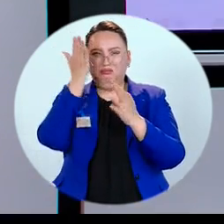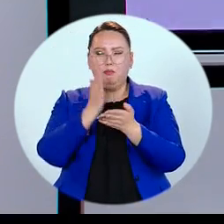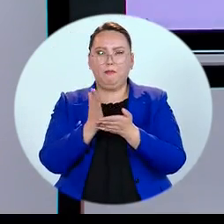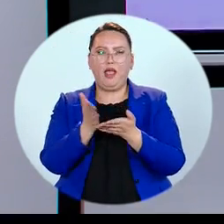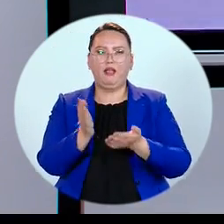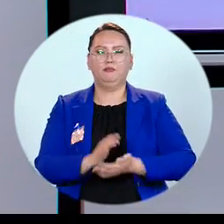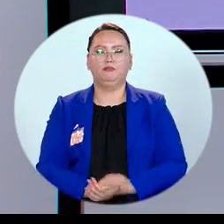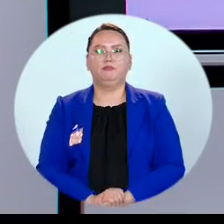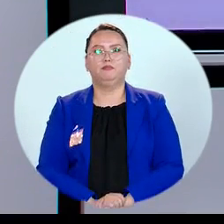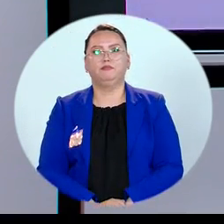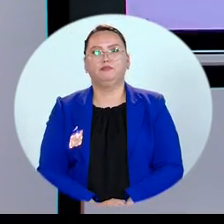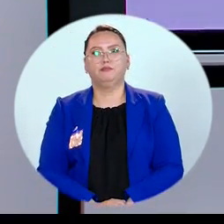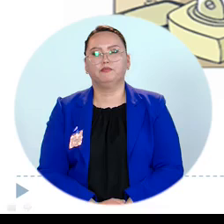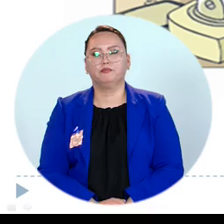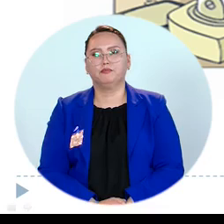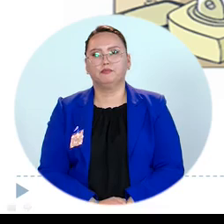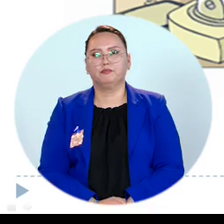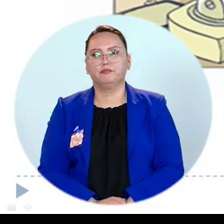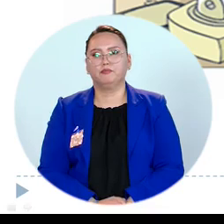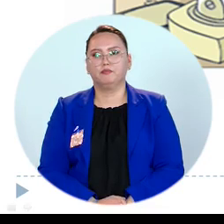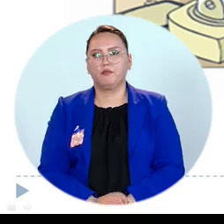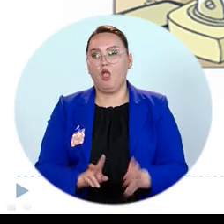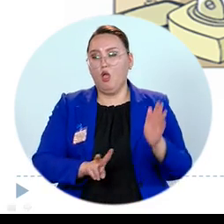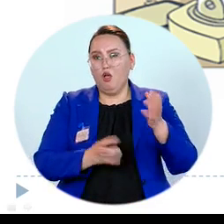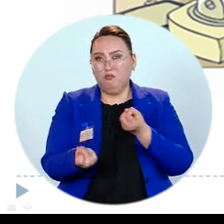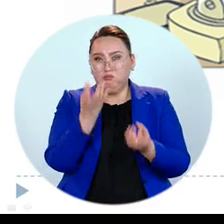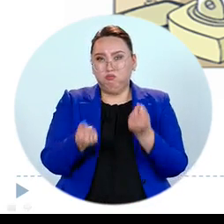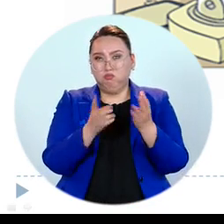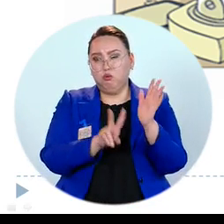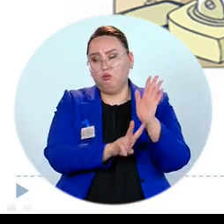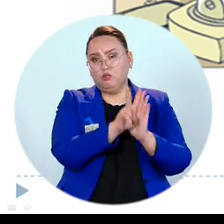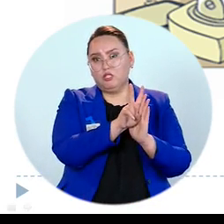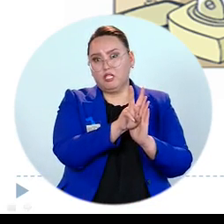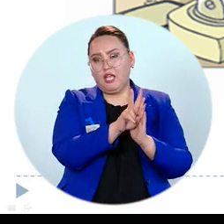པའི གི གི